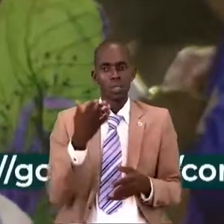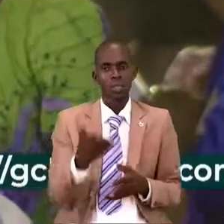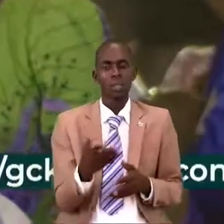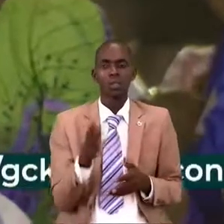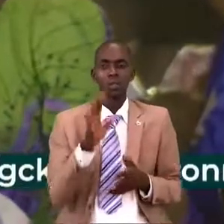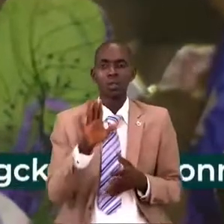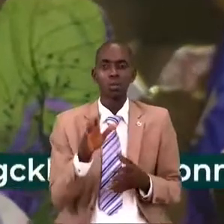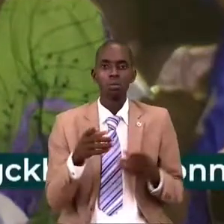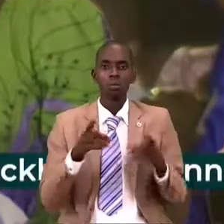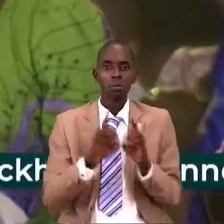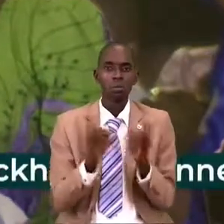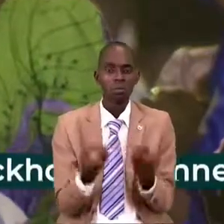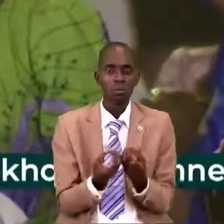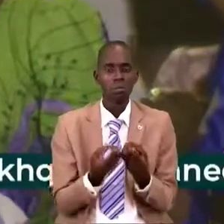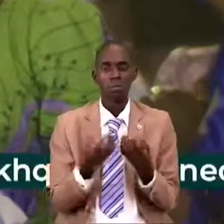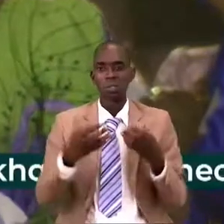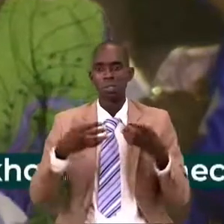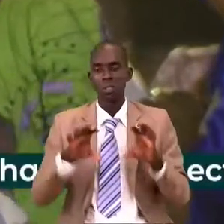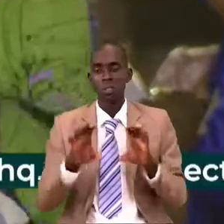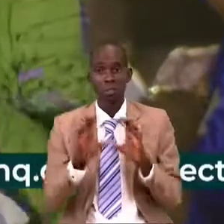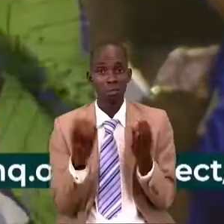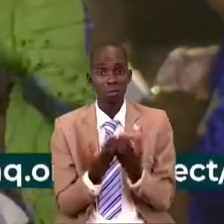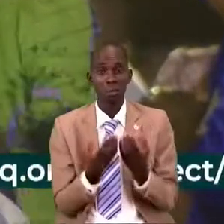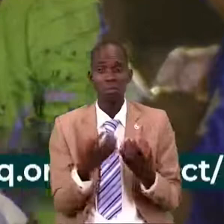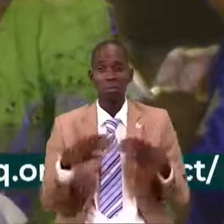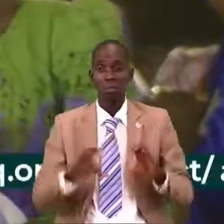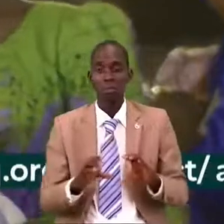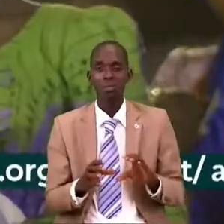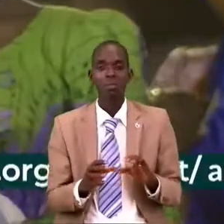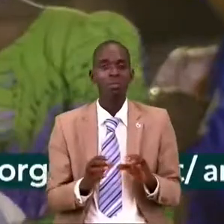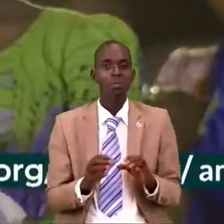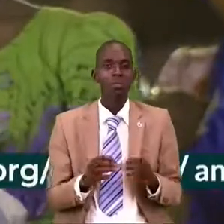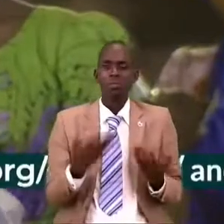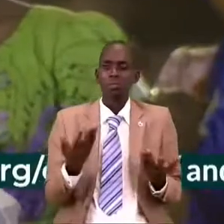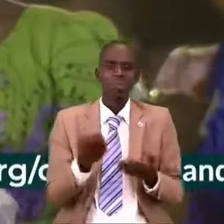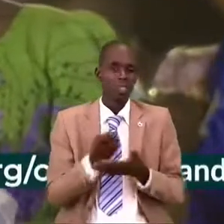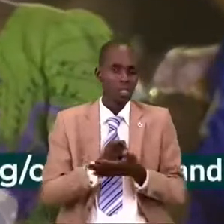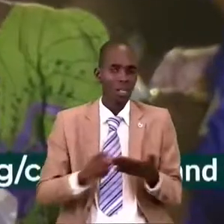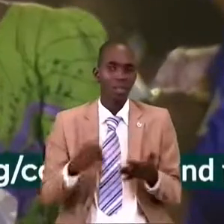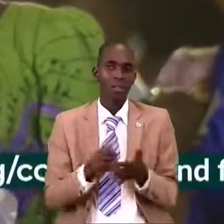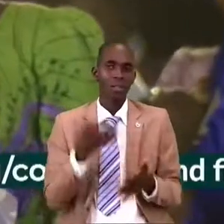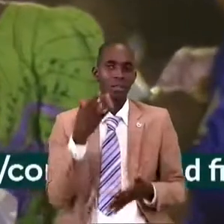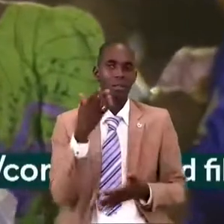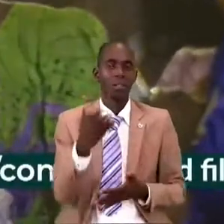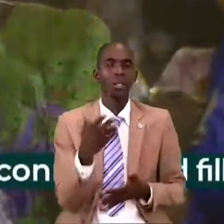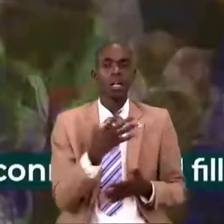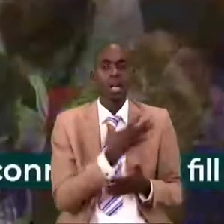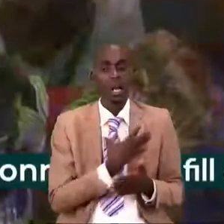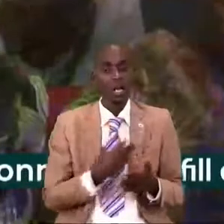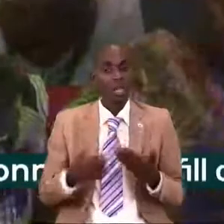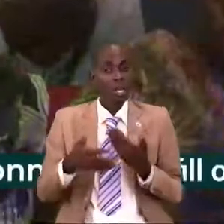Dieu a libéré sa miséricorde de salut, de restauration. Il a toutes